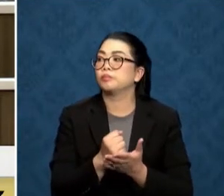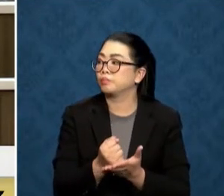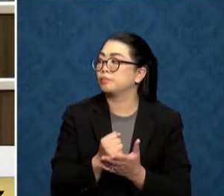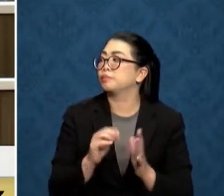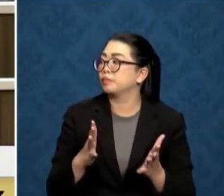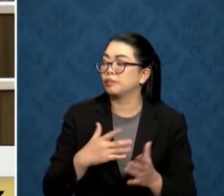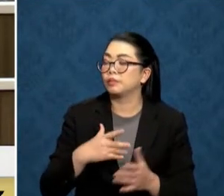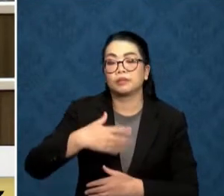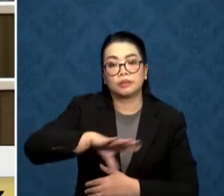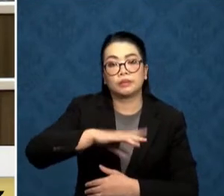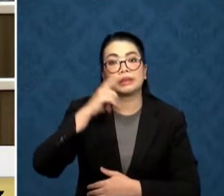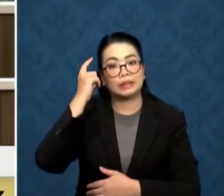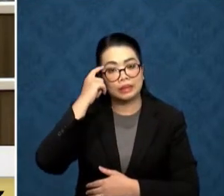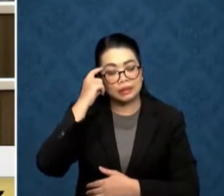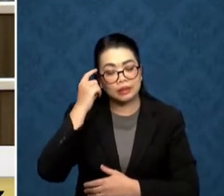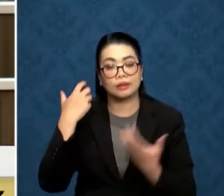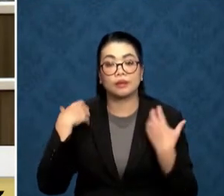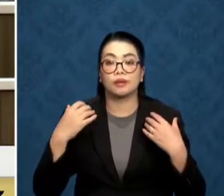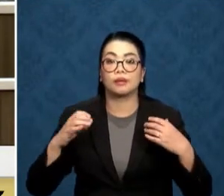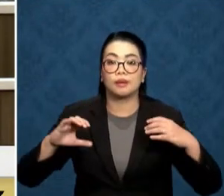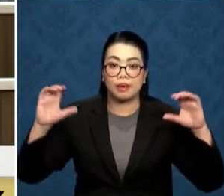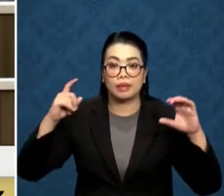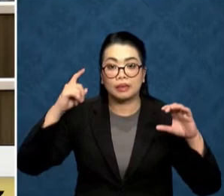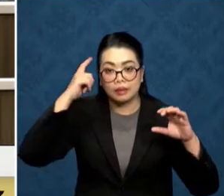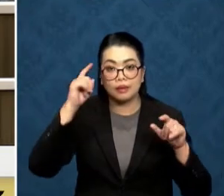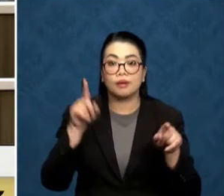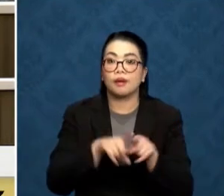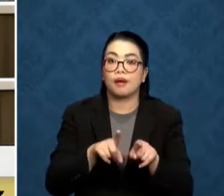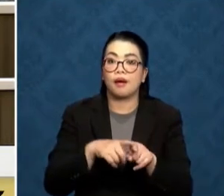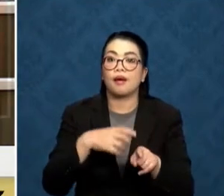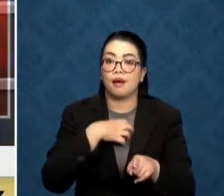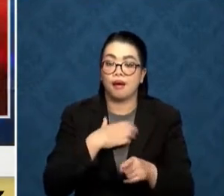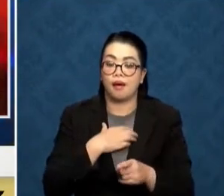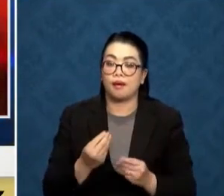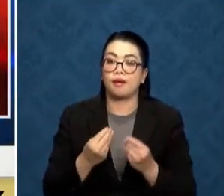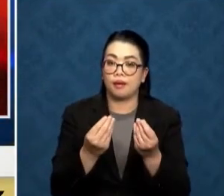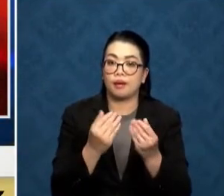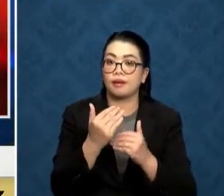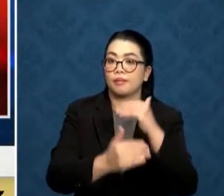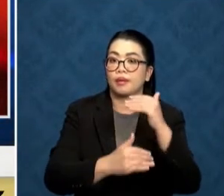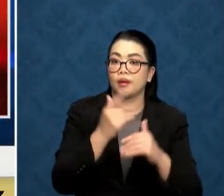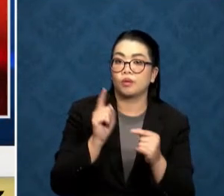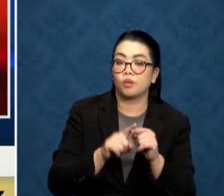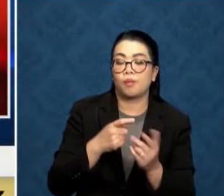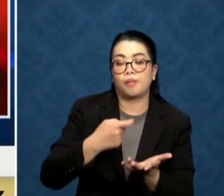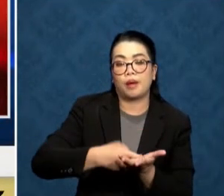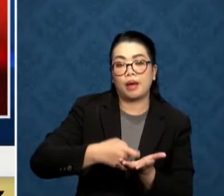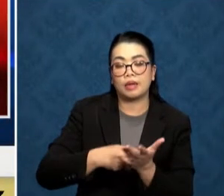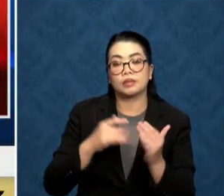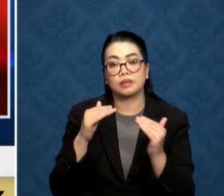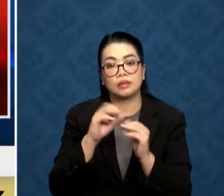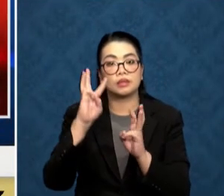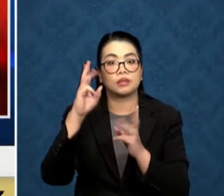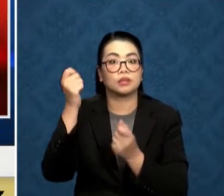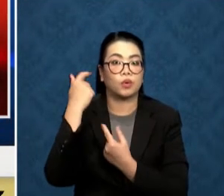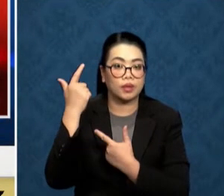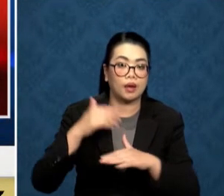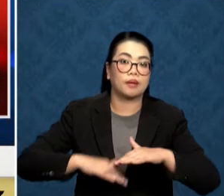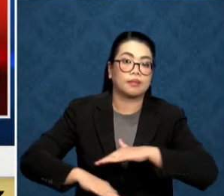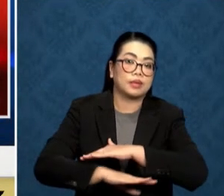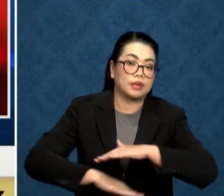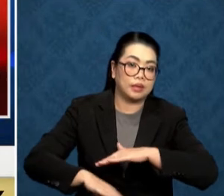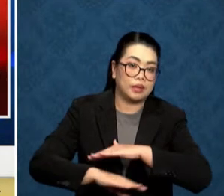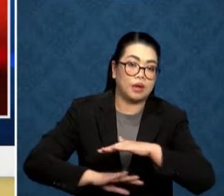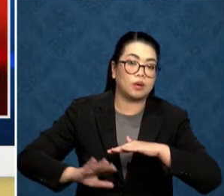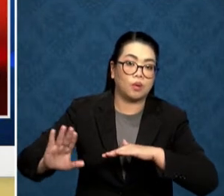นี้ผมเชือวทางพักเอง และธบาเองเหพ้องตองการวาเราจะก้เเ้นการประกถิ rele returned intoนย